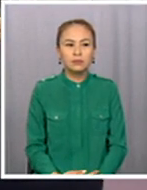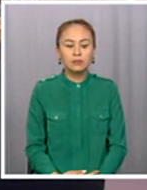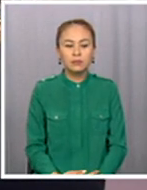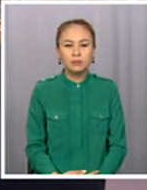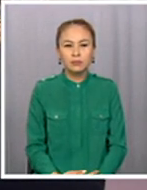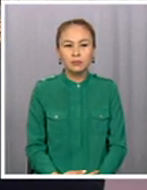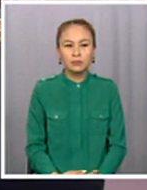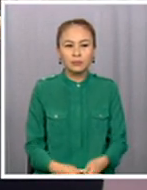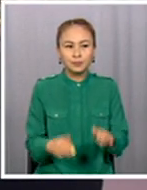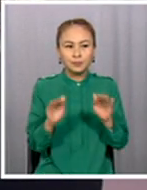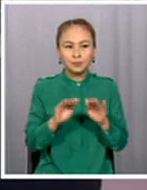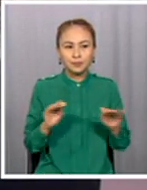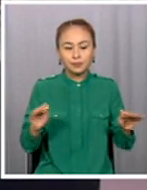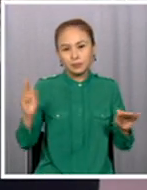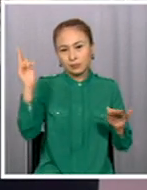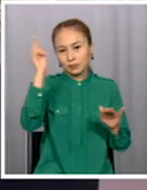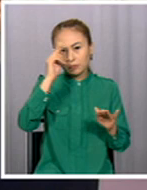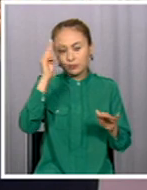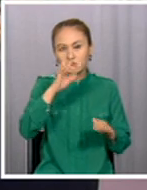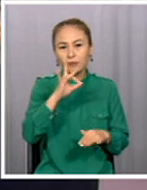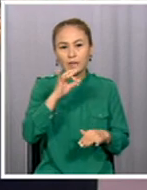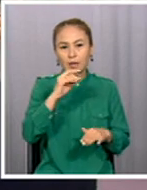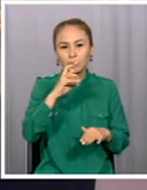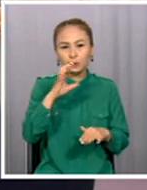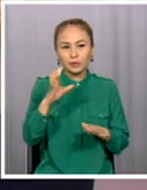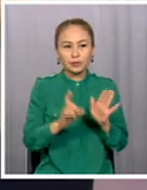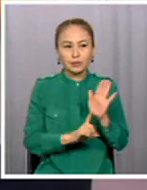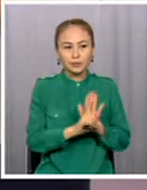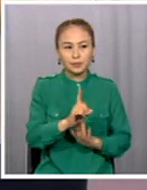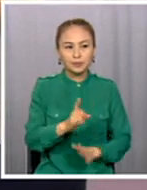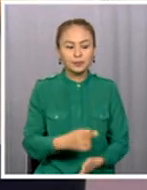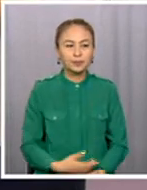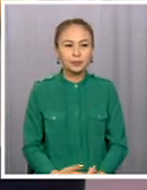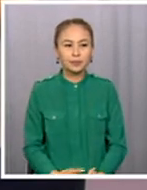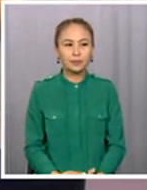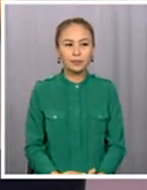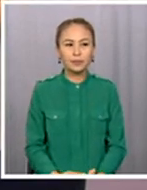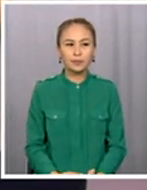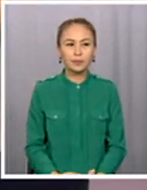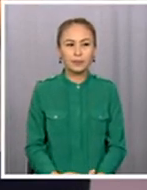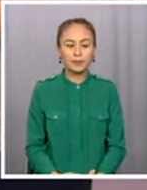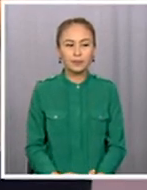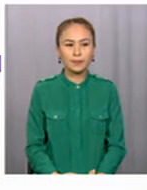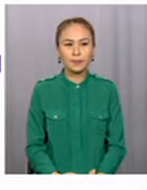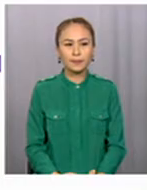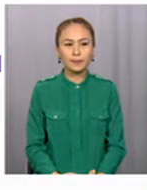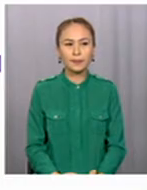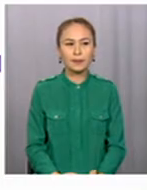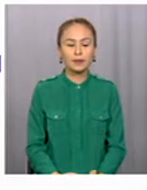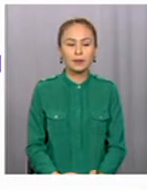Балалар, сабағымызды біз ребус шешуден бастайық. Ребусқа назар аударыңдар.